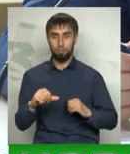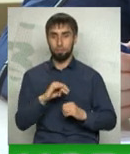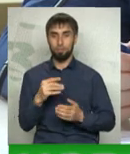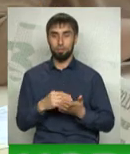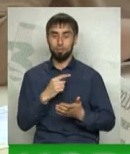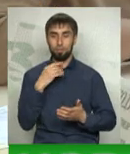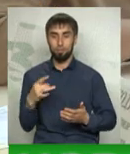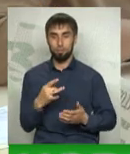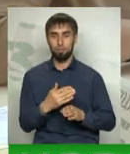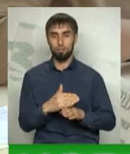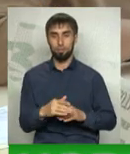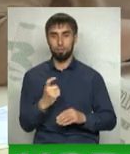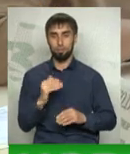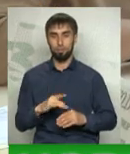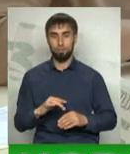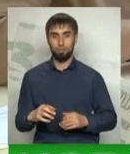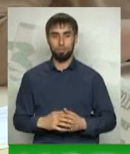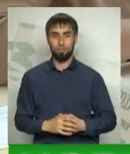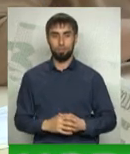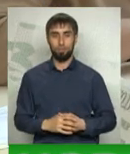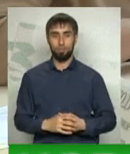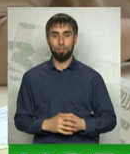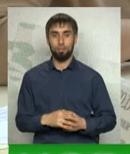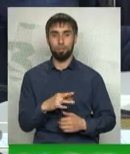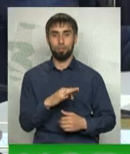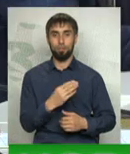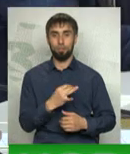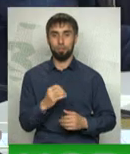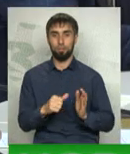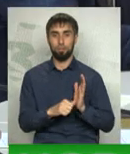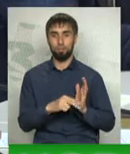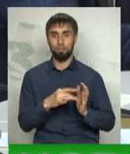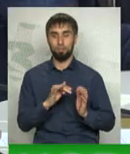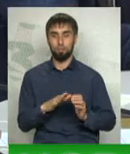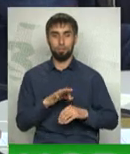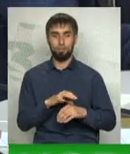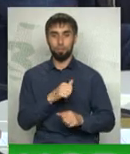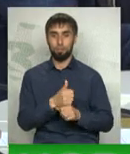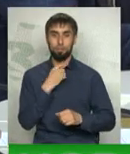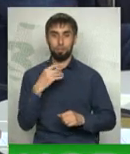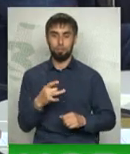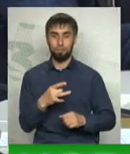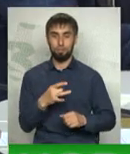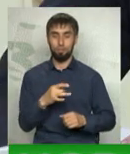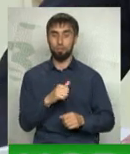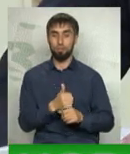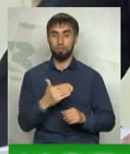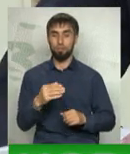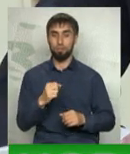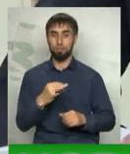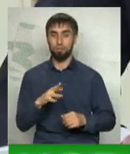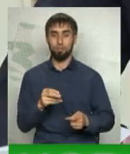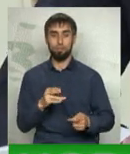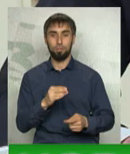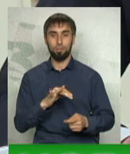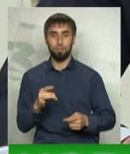бюджета Республики Ингушетия выделено 100 тысяч рублей. Поощрение 6 дружинников проводилось главой администрации Джейракского района по ходатайству